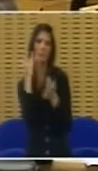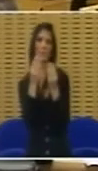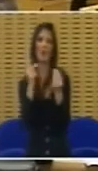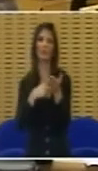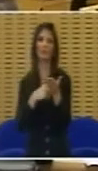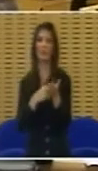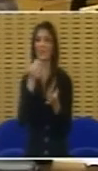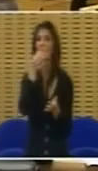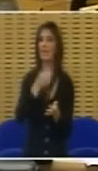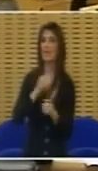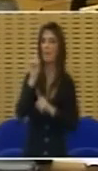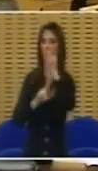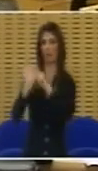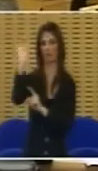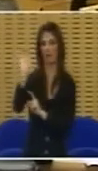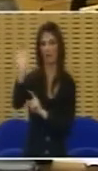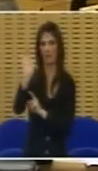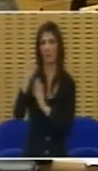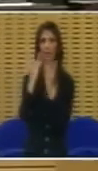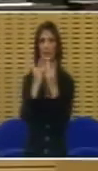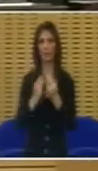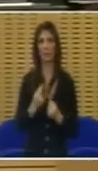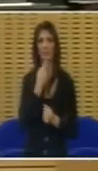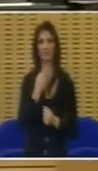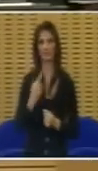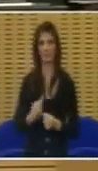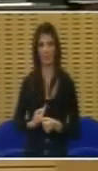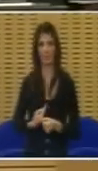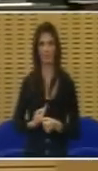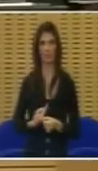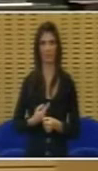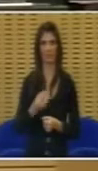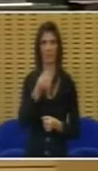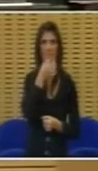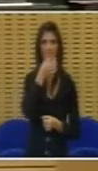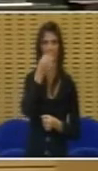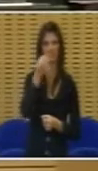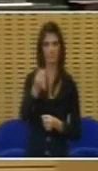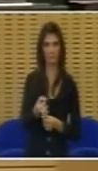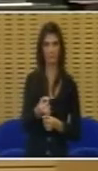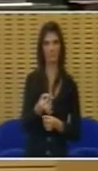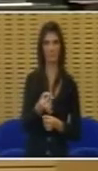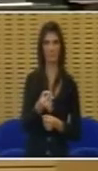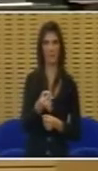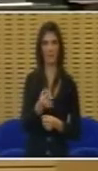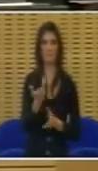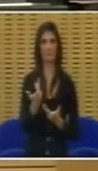αυτή ο Υπουργός και η κυβέρνηση δημιουργούν την εντύπωση ότι επιλέγουν να αφήσουν τους τραπεζίτες στο